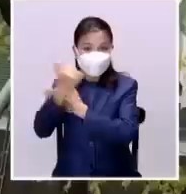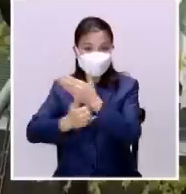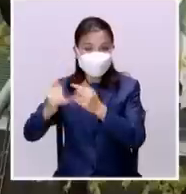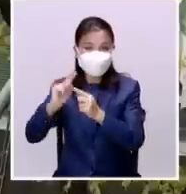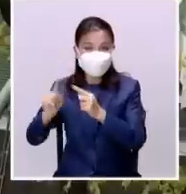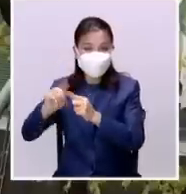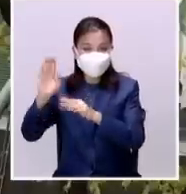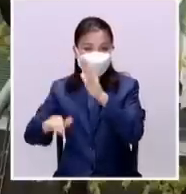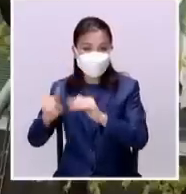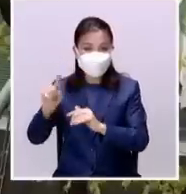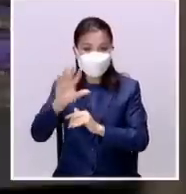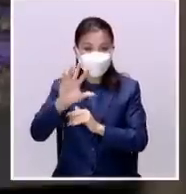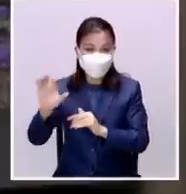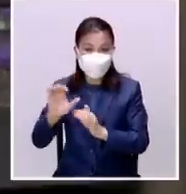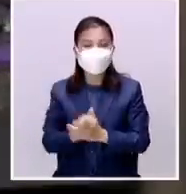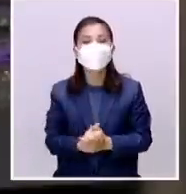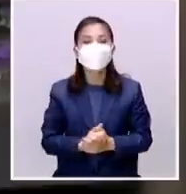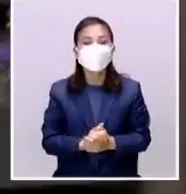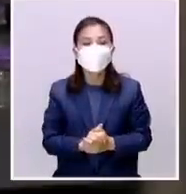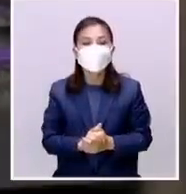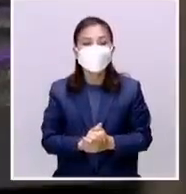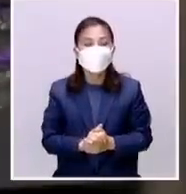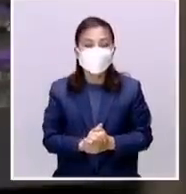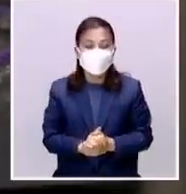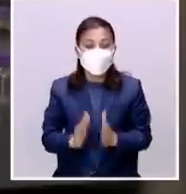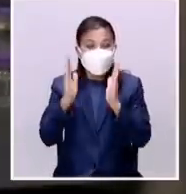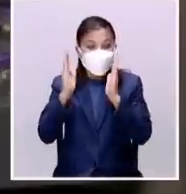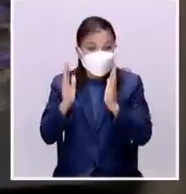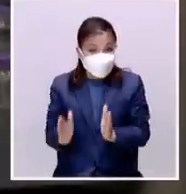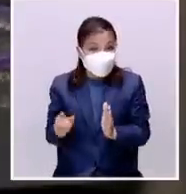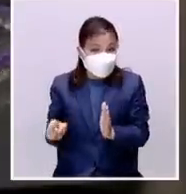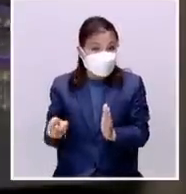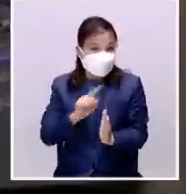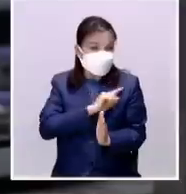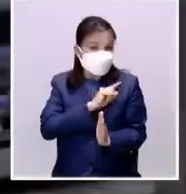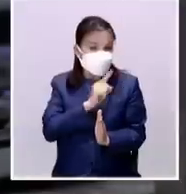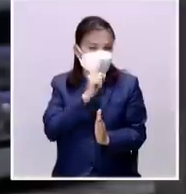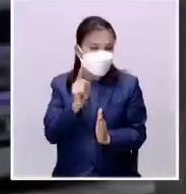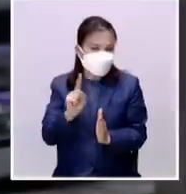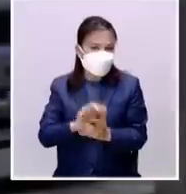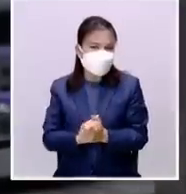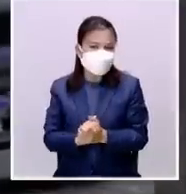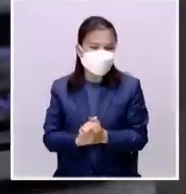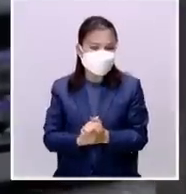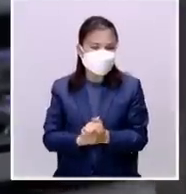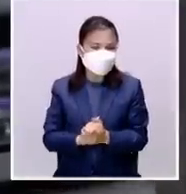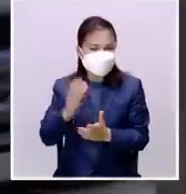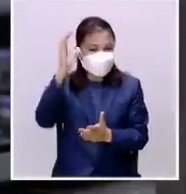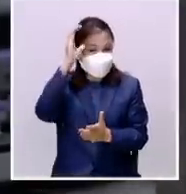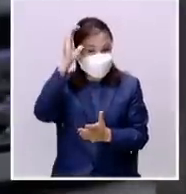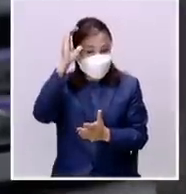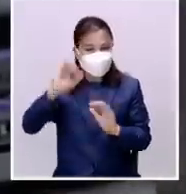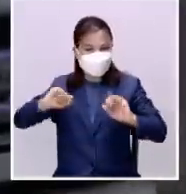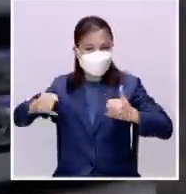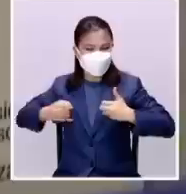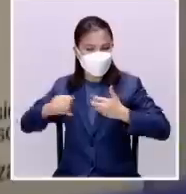ศค่ะทีนี้ผู้แทนการค้าสหรัฐนะคะก็คือนางแคทรีนไชก็บอกว่าแม้ว่าเรื่องของทรัพย์สินทางปัญญาจะเป็นสิ่งที่สำคัญ